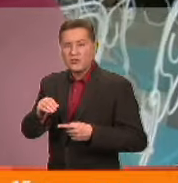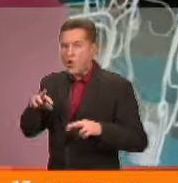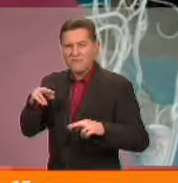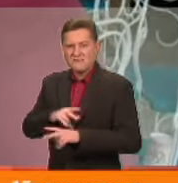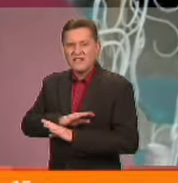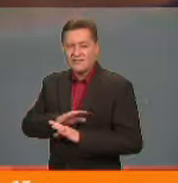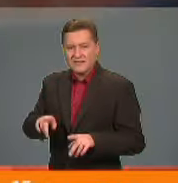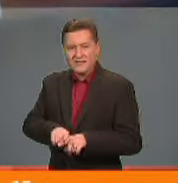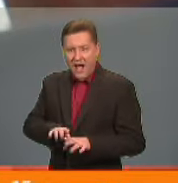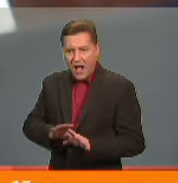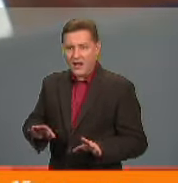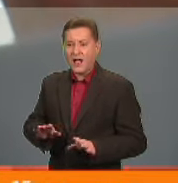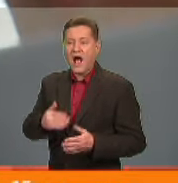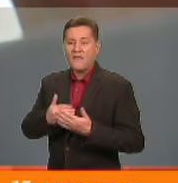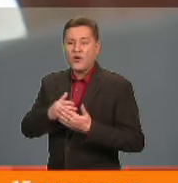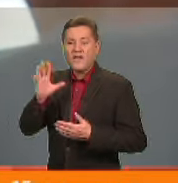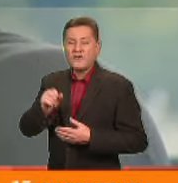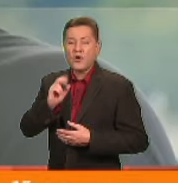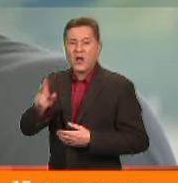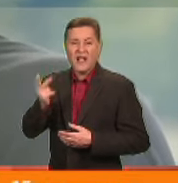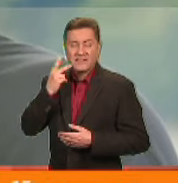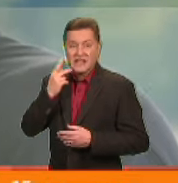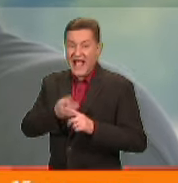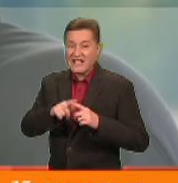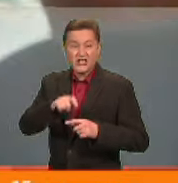вроде все как всегда. Это же не украинцы с украинцами воюют.